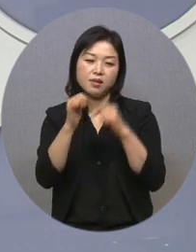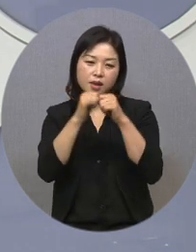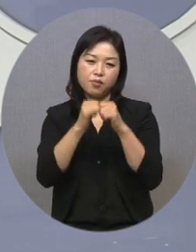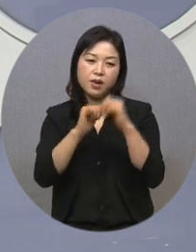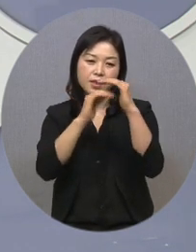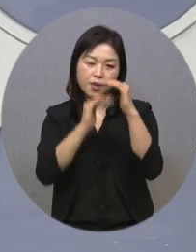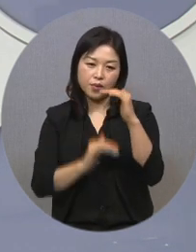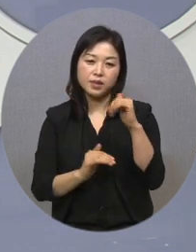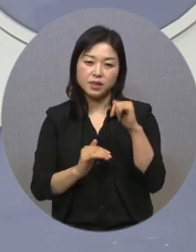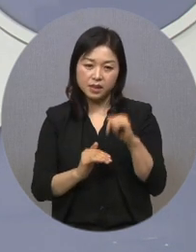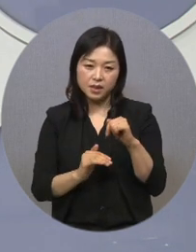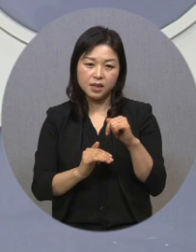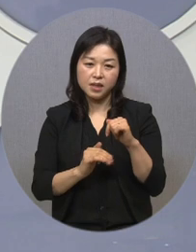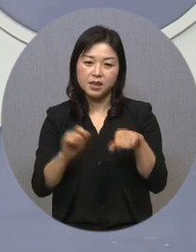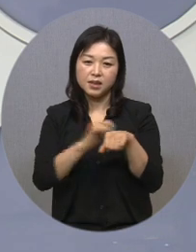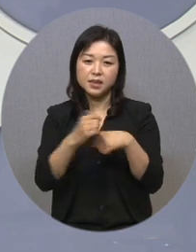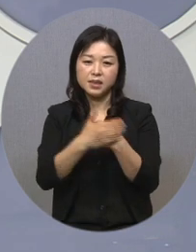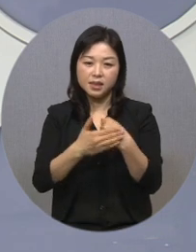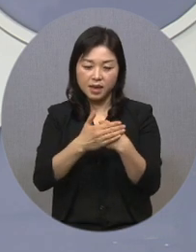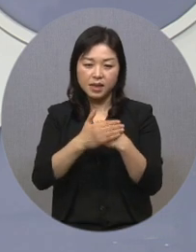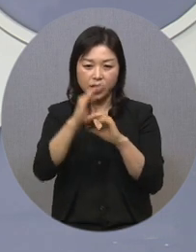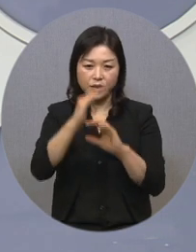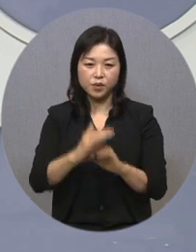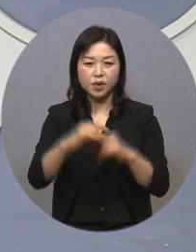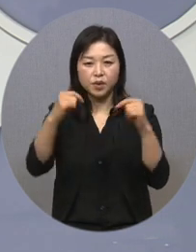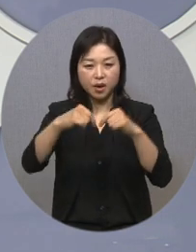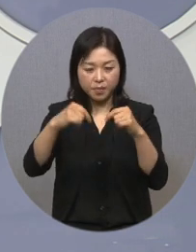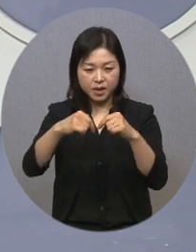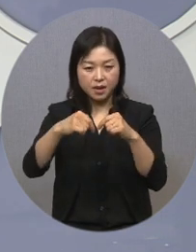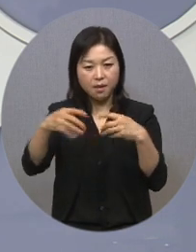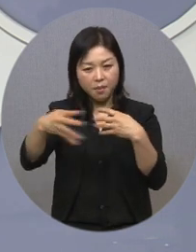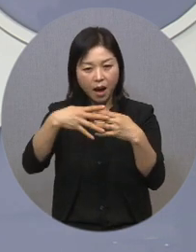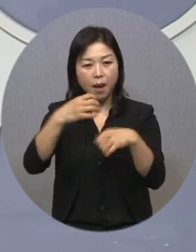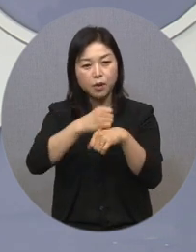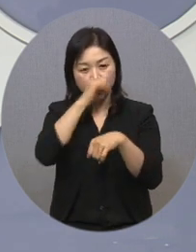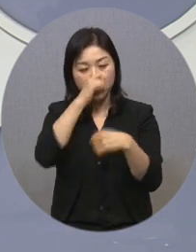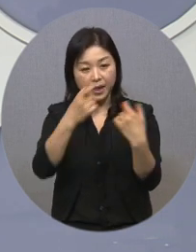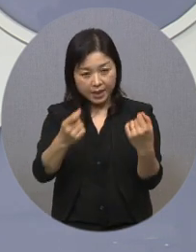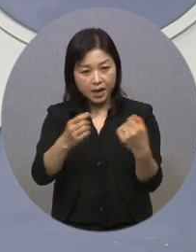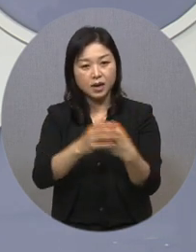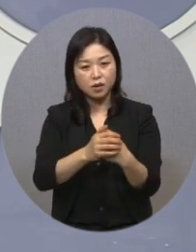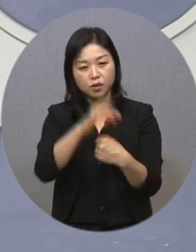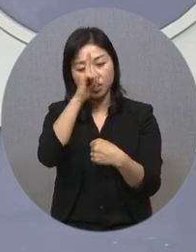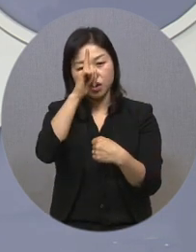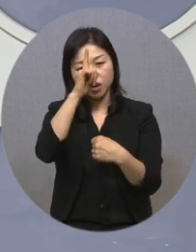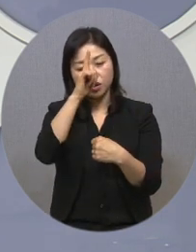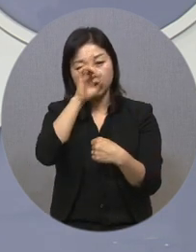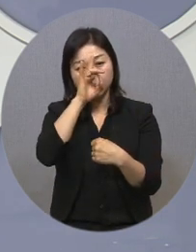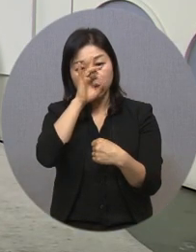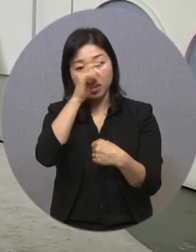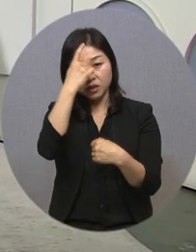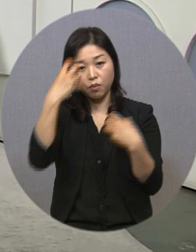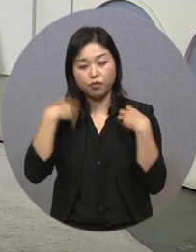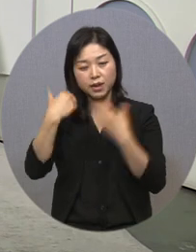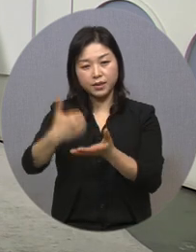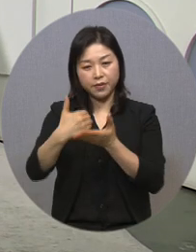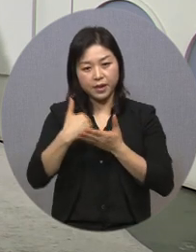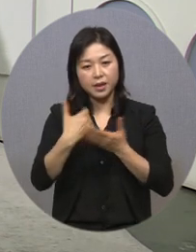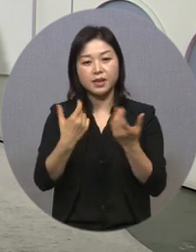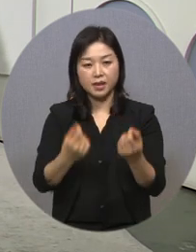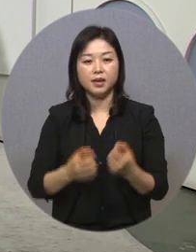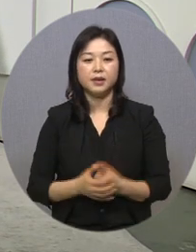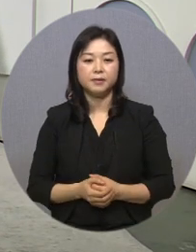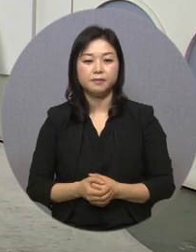특례 사항으로다가 협의를 했으면 좋겠습니다. 해가지고 중앙부처에 전달한 상황입니다. 그 중에